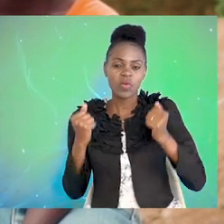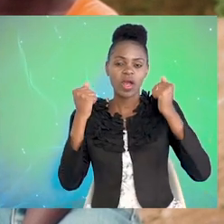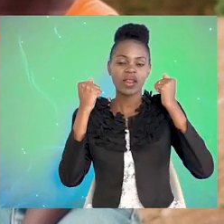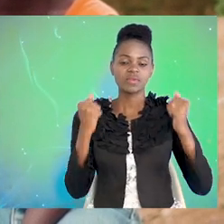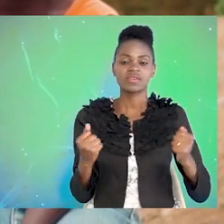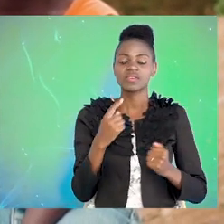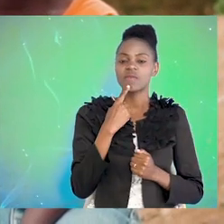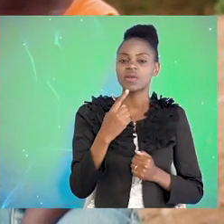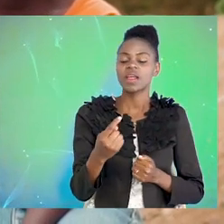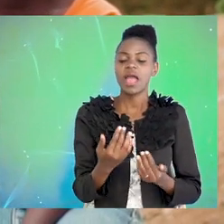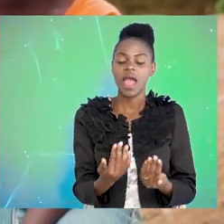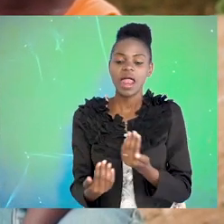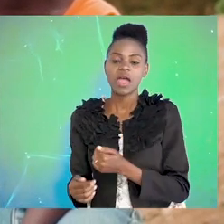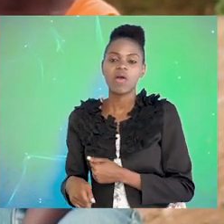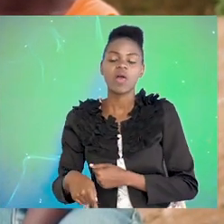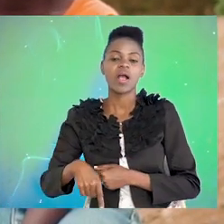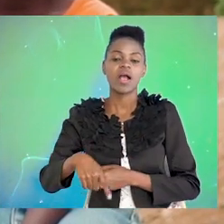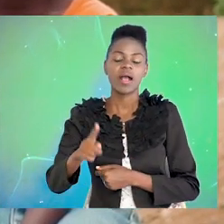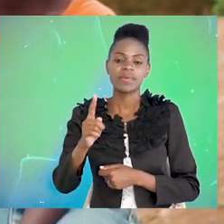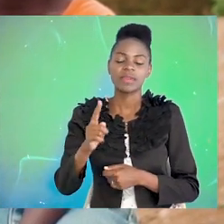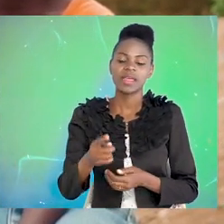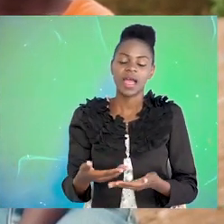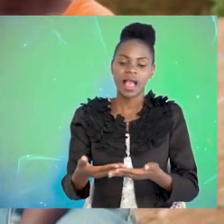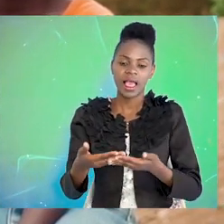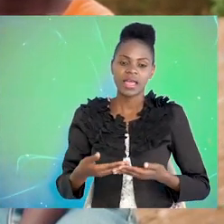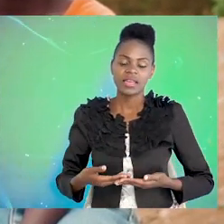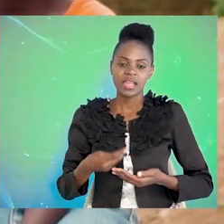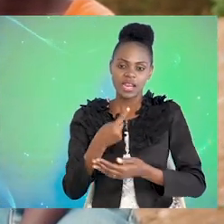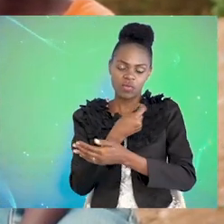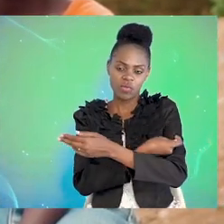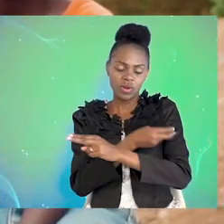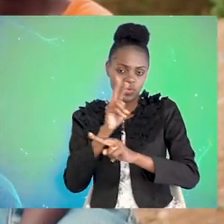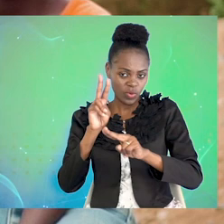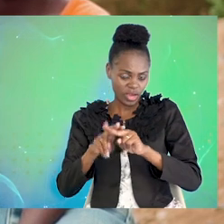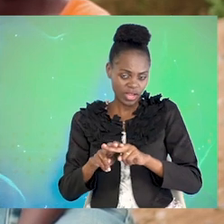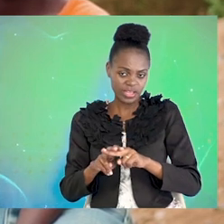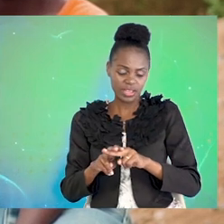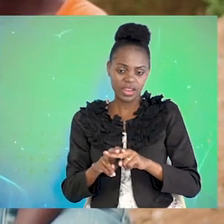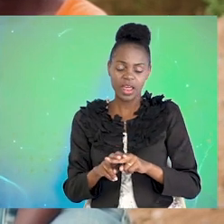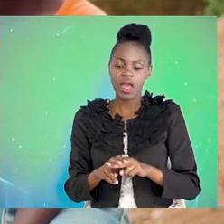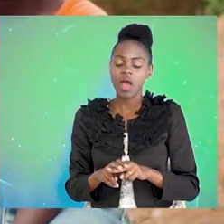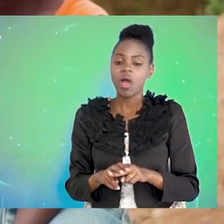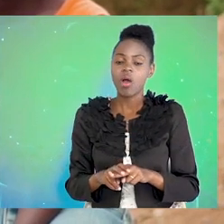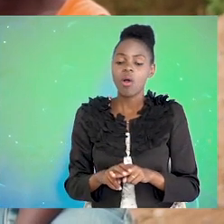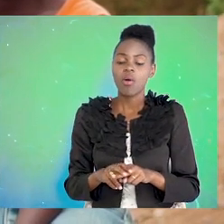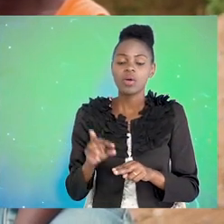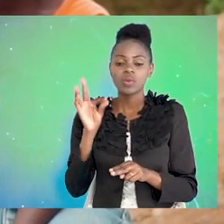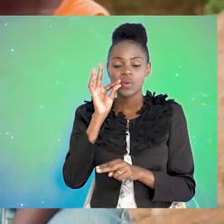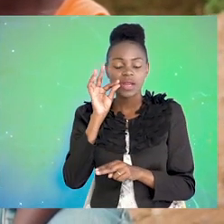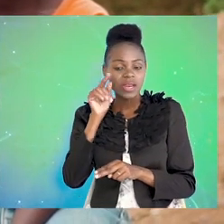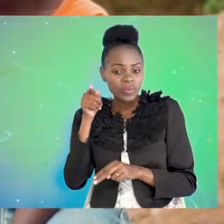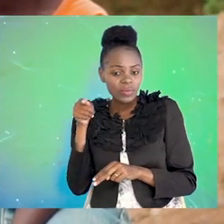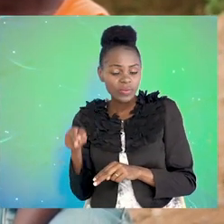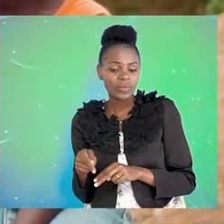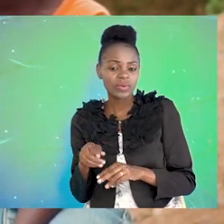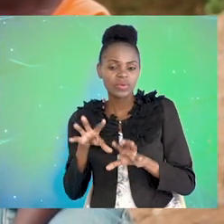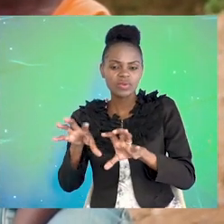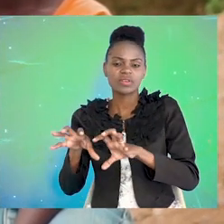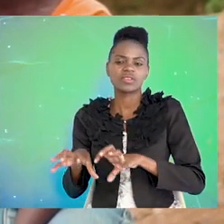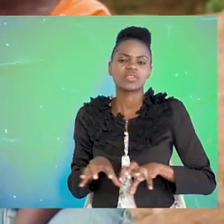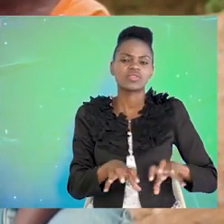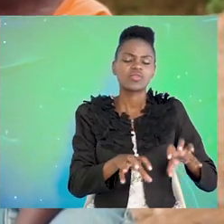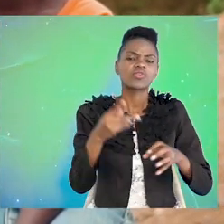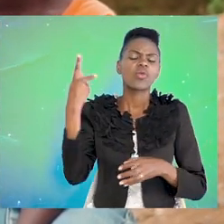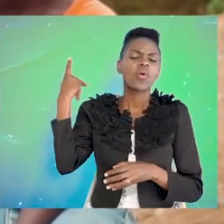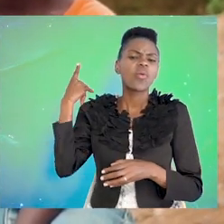ndikuwalimbikitsa kuti atenge ana awo akabaise katemera taifodi kuti ndimene tukhalira mu mzinda munomo ngati wandilandi zinthu